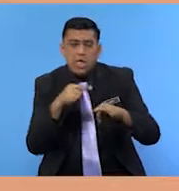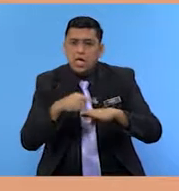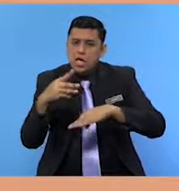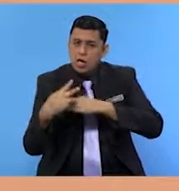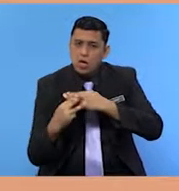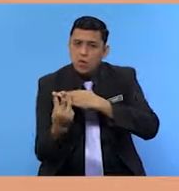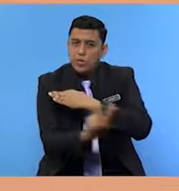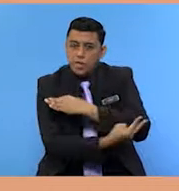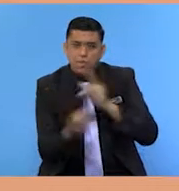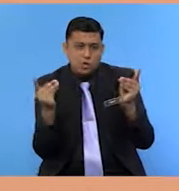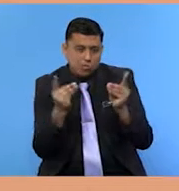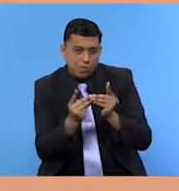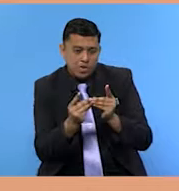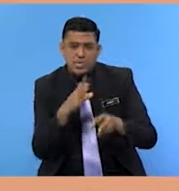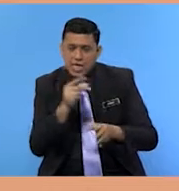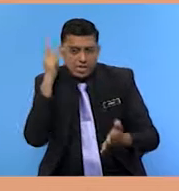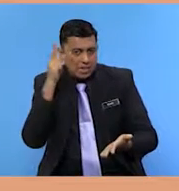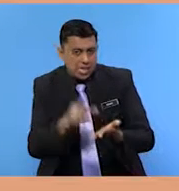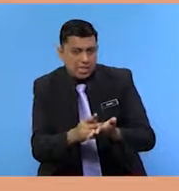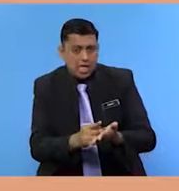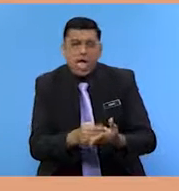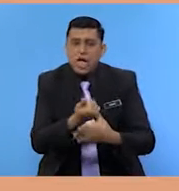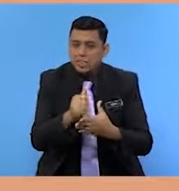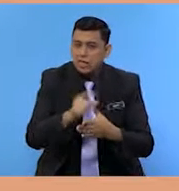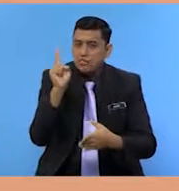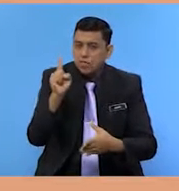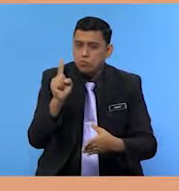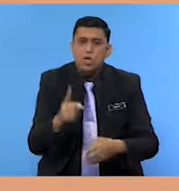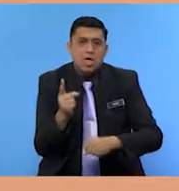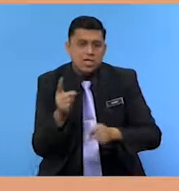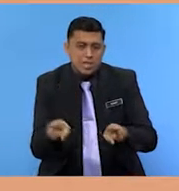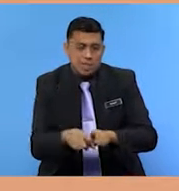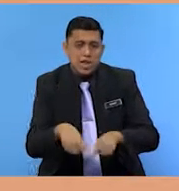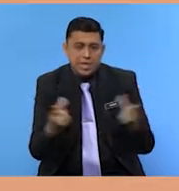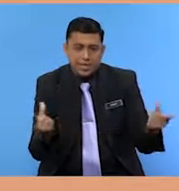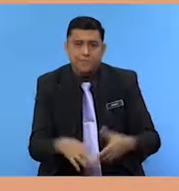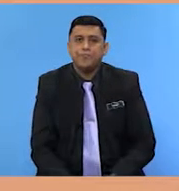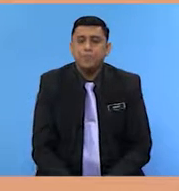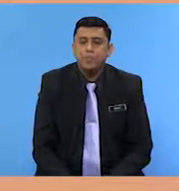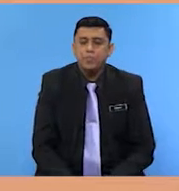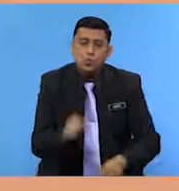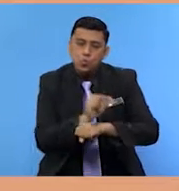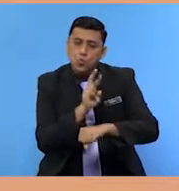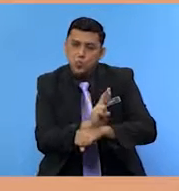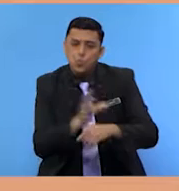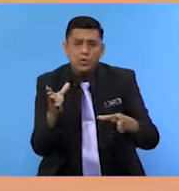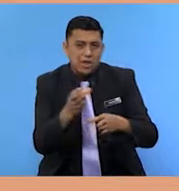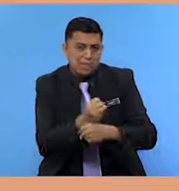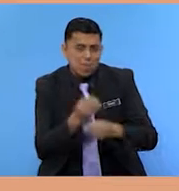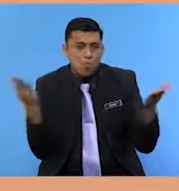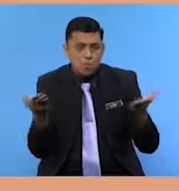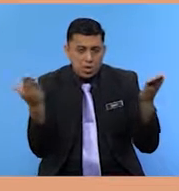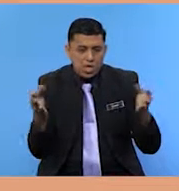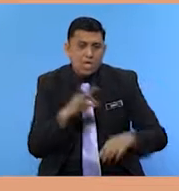untuk bertemu dan saling mengenali antara satu sama lain. Di samping itu, aktiviti gotong royong ini juga dapat memupuk